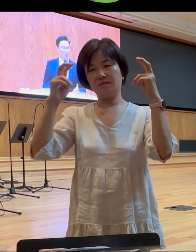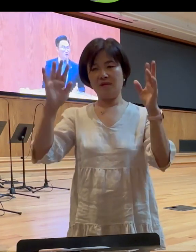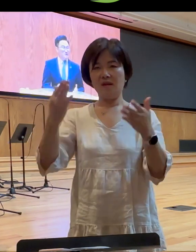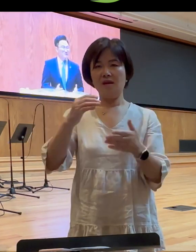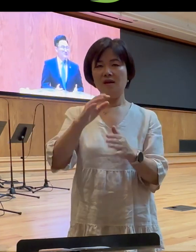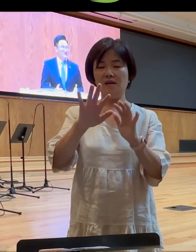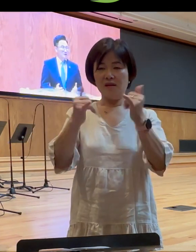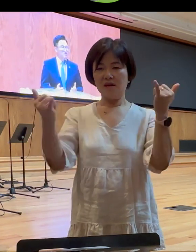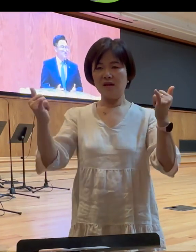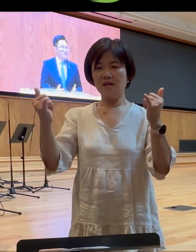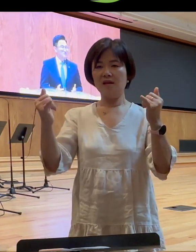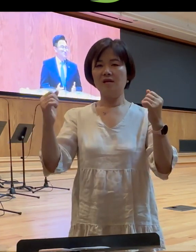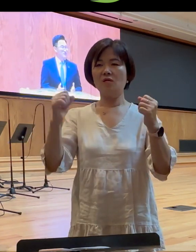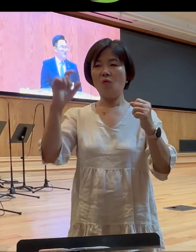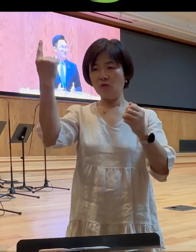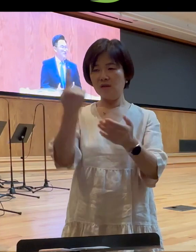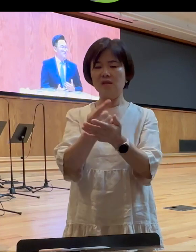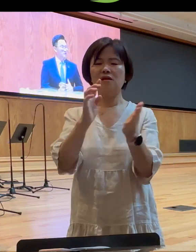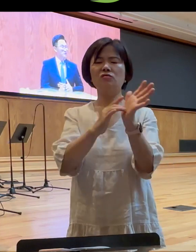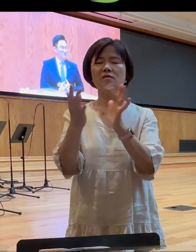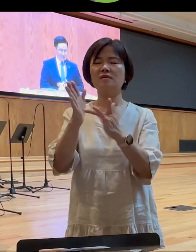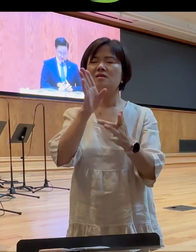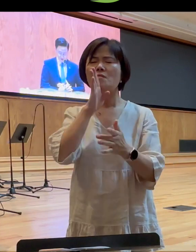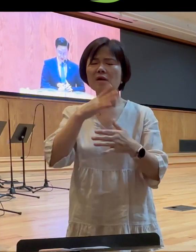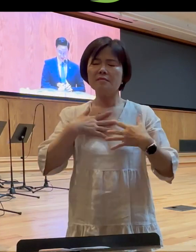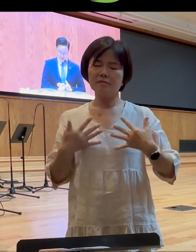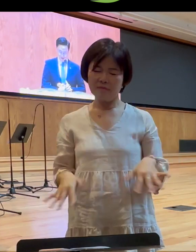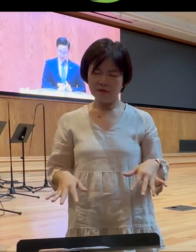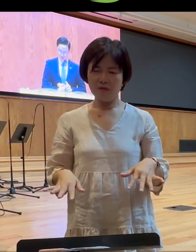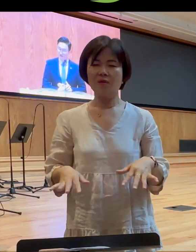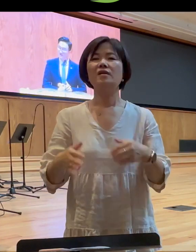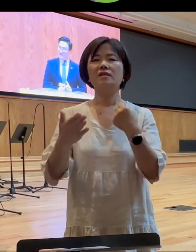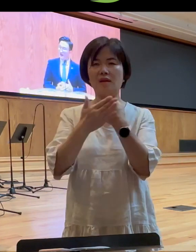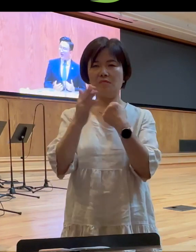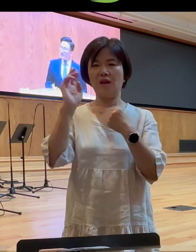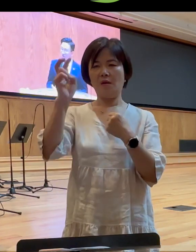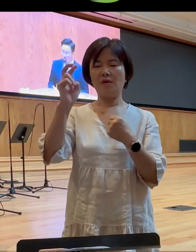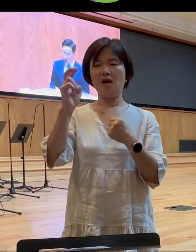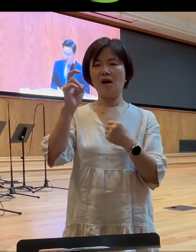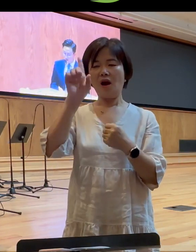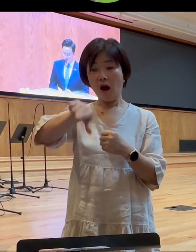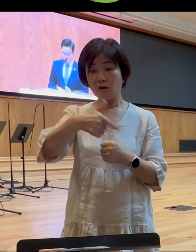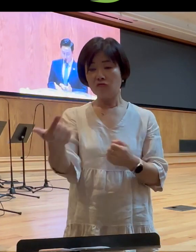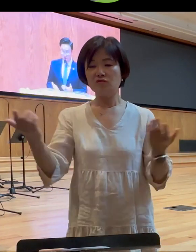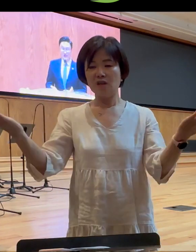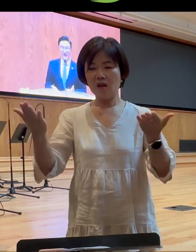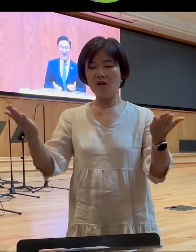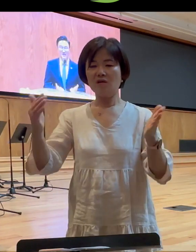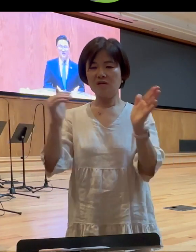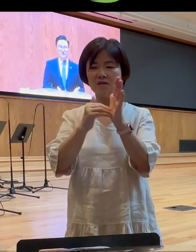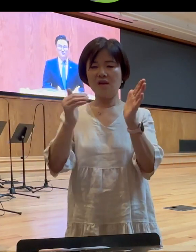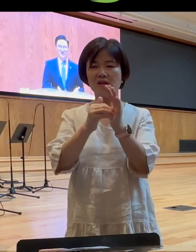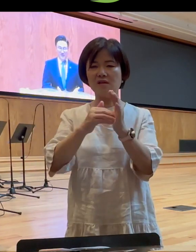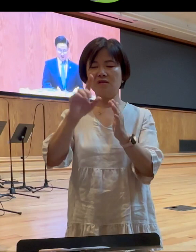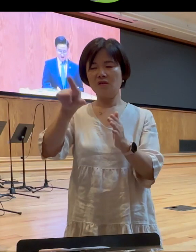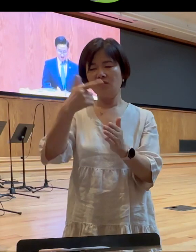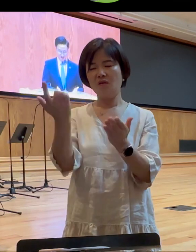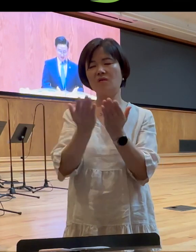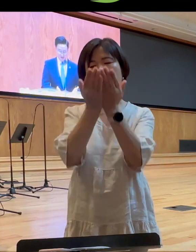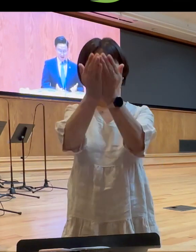몸으로 오신 예수님은 분명 피로를 느끼셨을 겁니다. 하루의 사역을 마친 저녁의